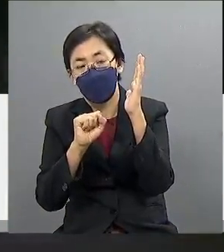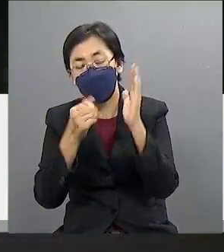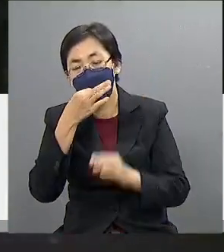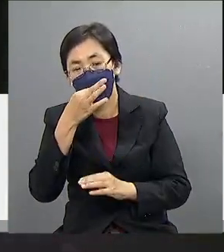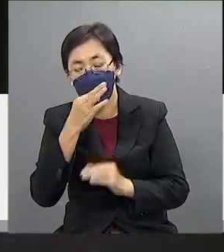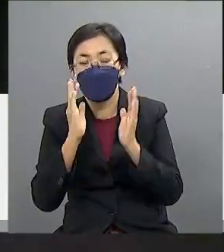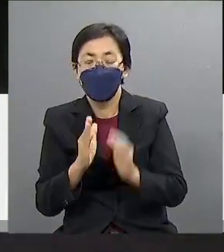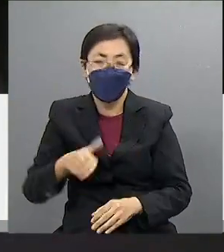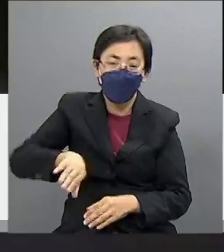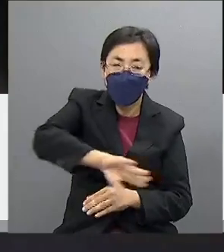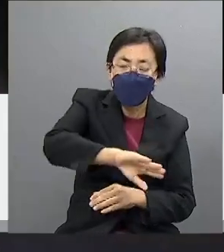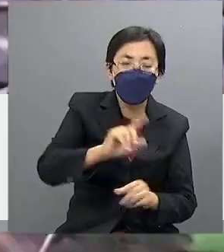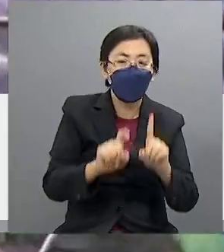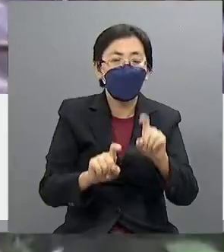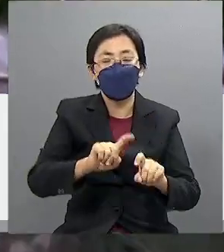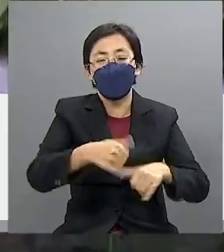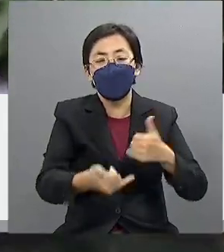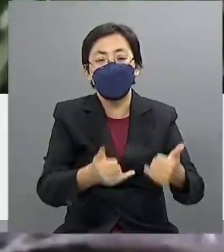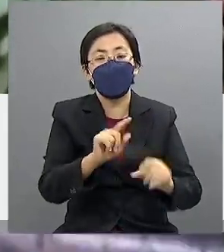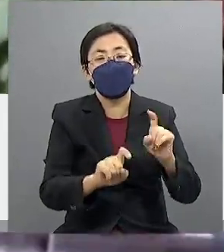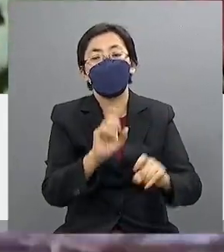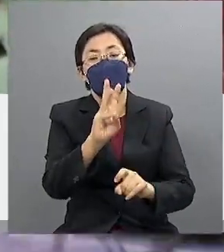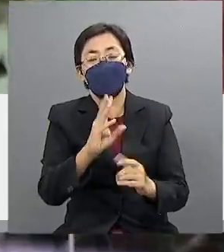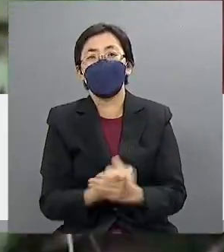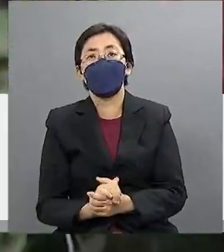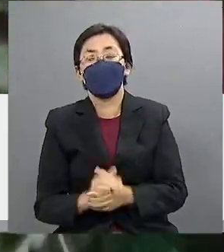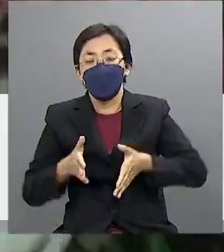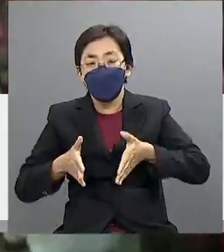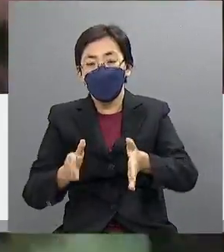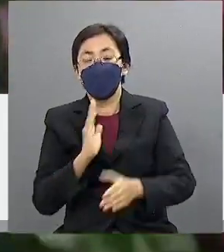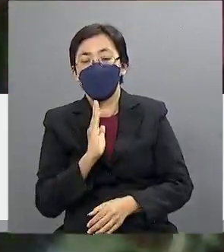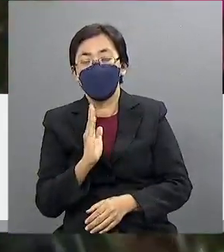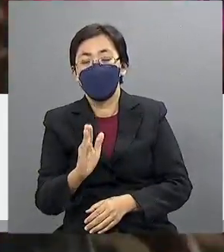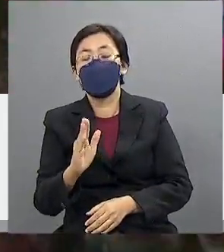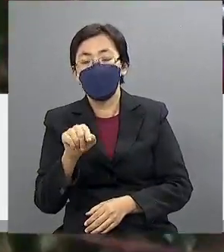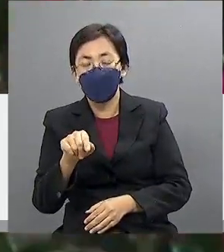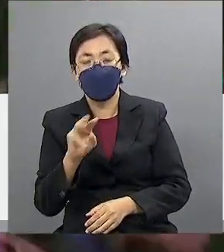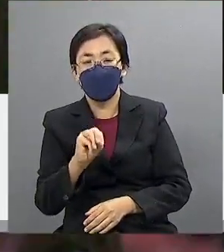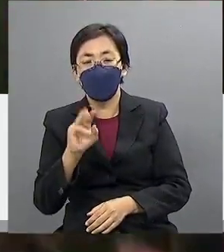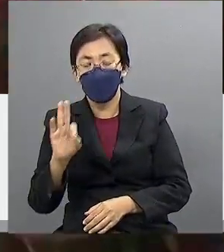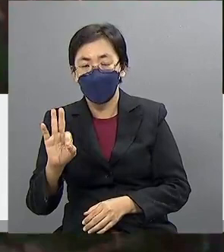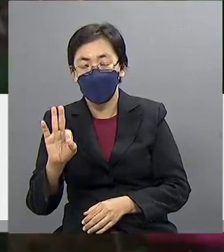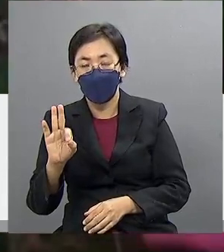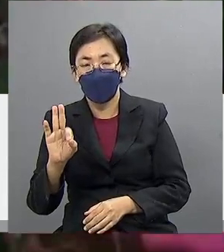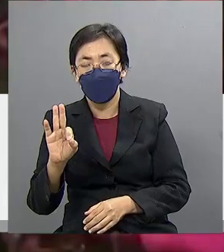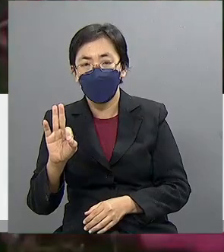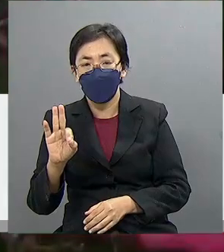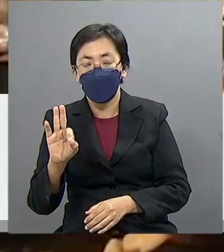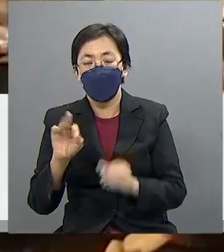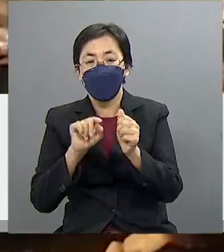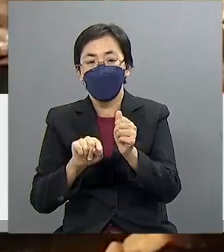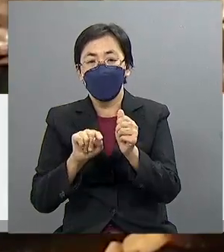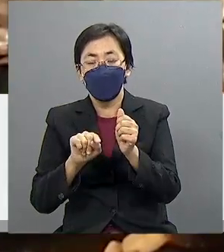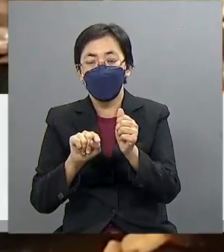เหตุการณ์ที่เกิดขึ้นบนถนนเพชรเกษมฝั่งขาเข้าบริเวณพื้นที่หมู่ที่ 9บ้านหนองน้ำขาวในตำบลคลองวาฬอำเภอเมือง